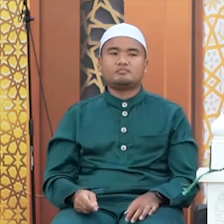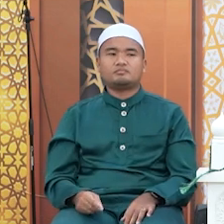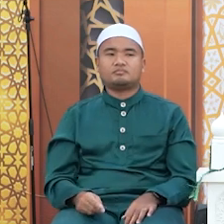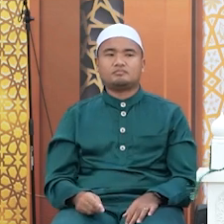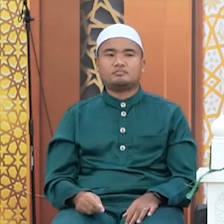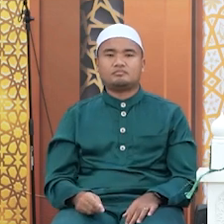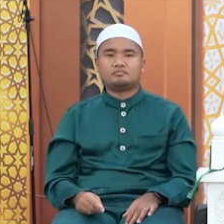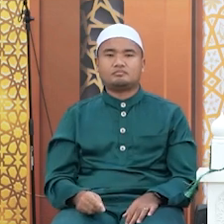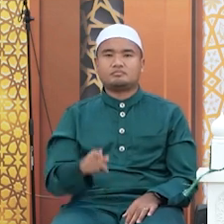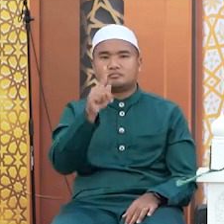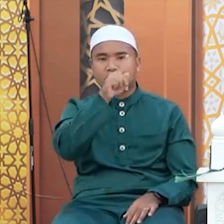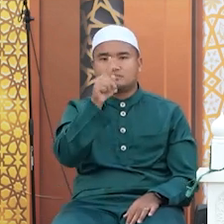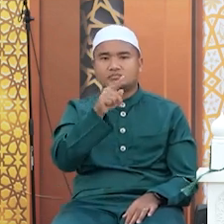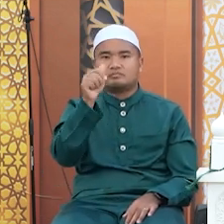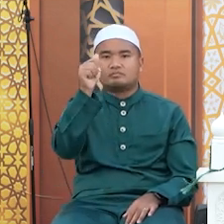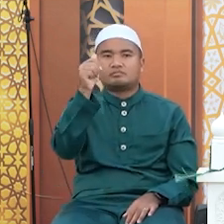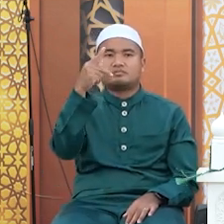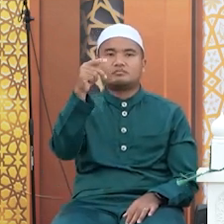Tuan-tuan tengok zakat.